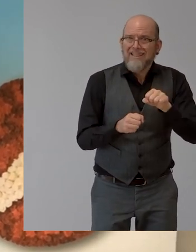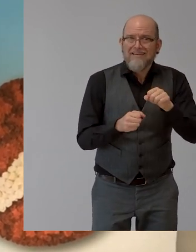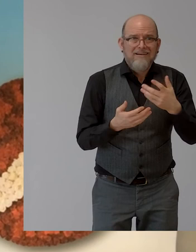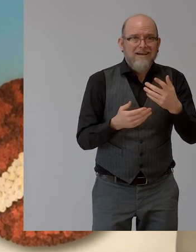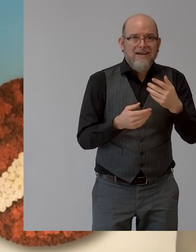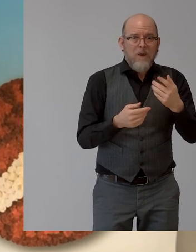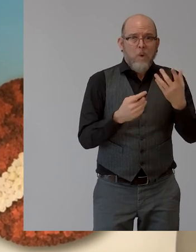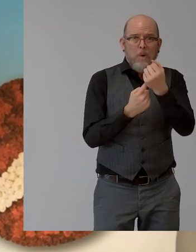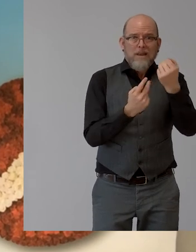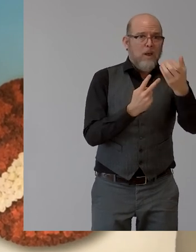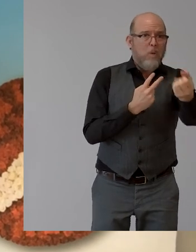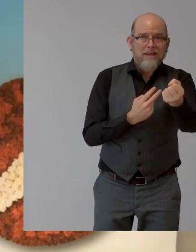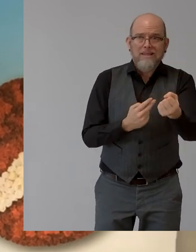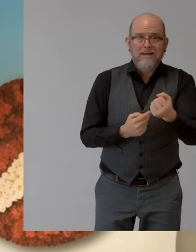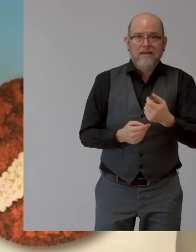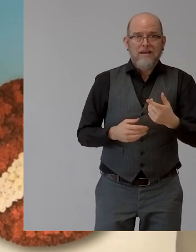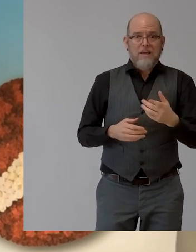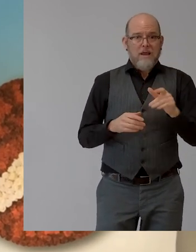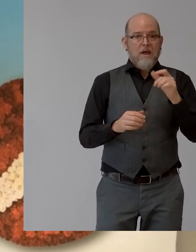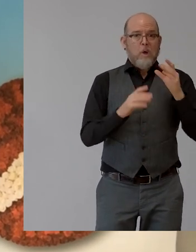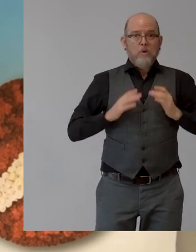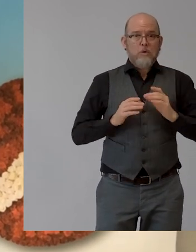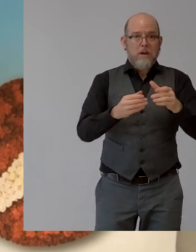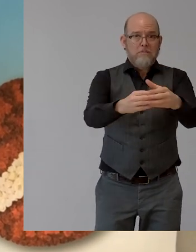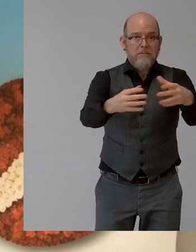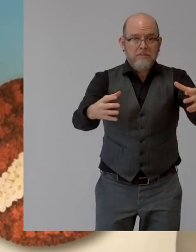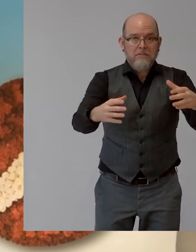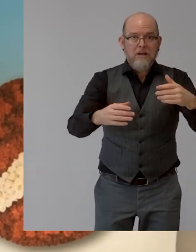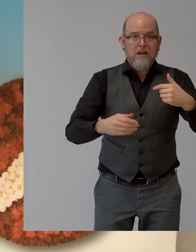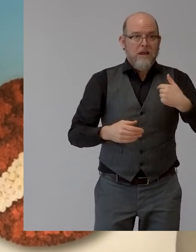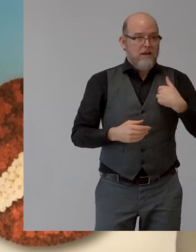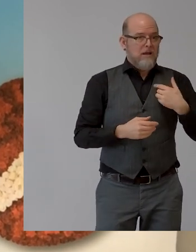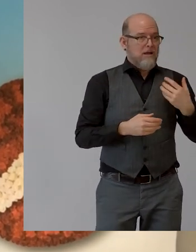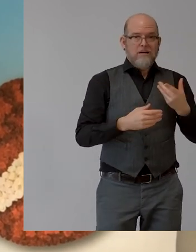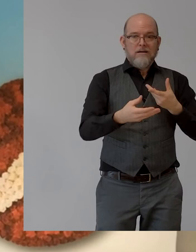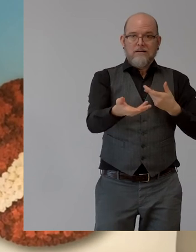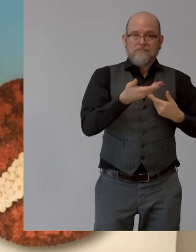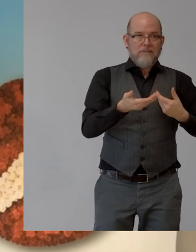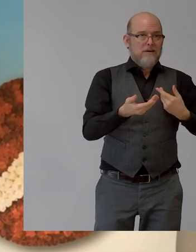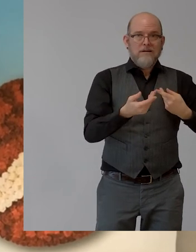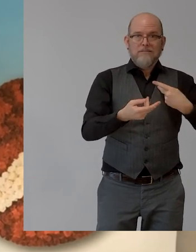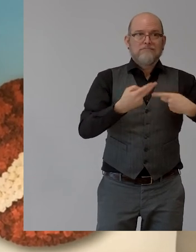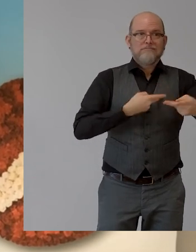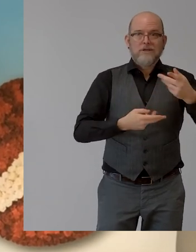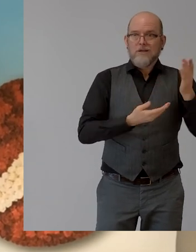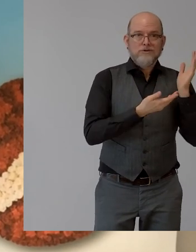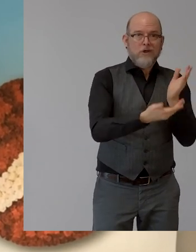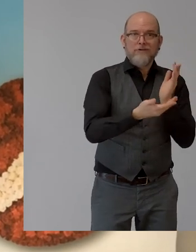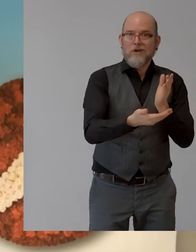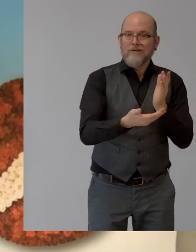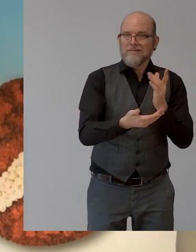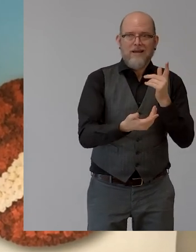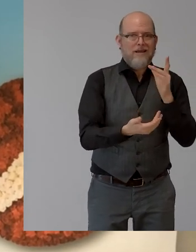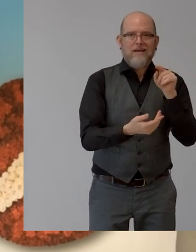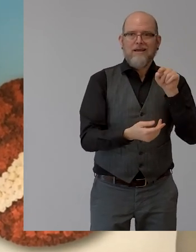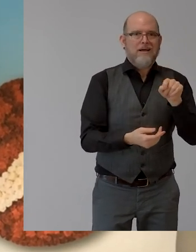Austria, which also needs banking, and honestly, we have, and for those who have not